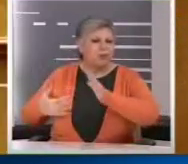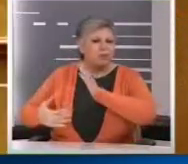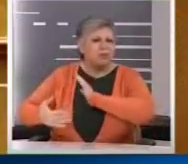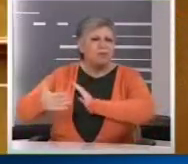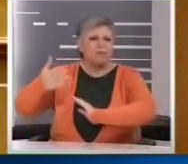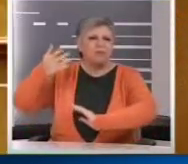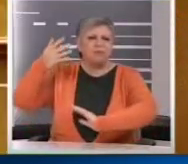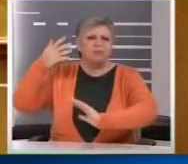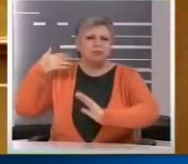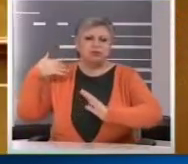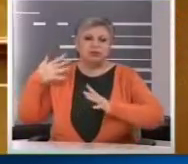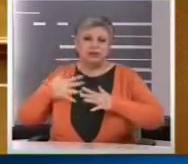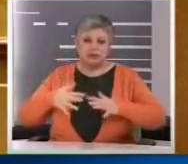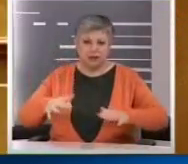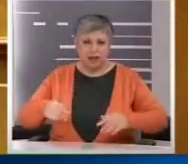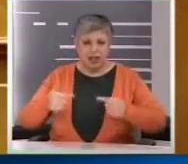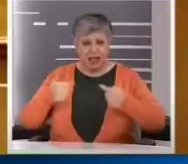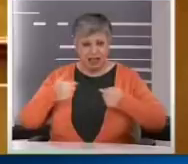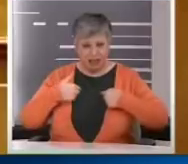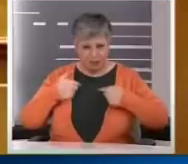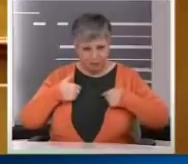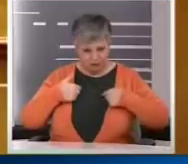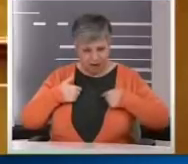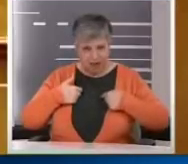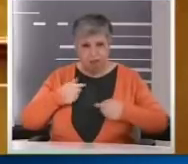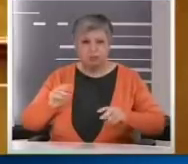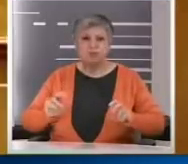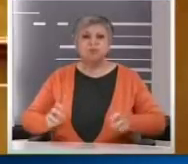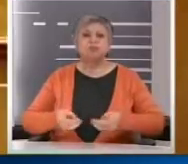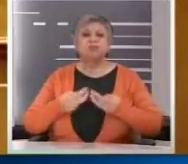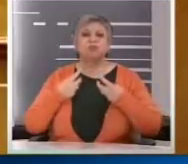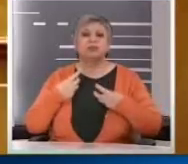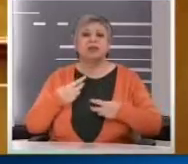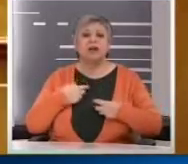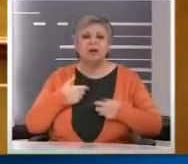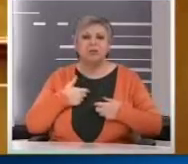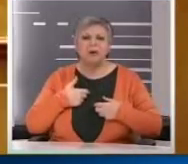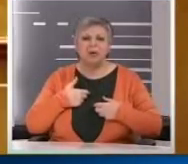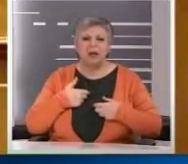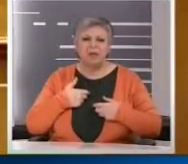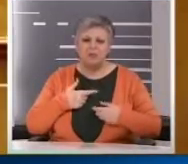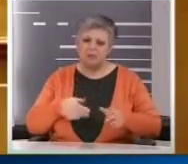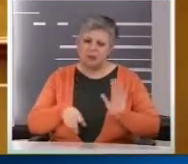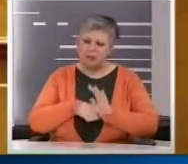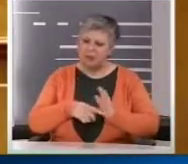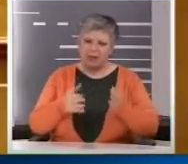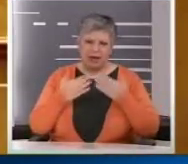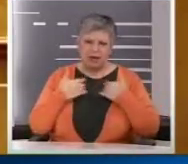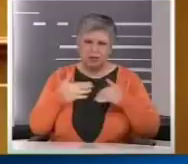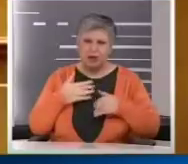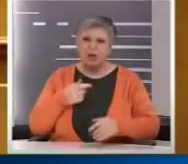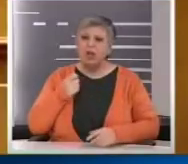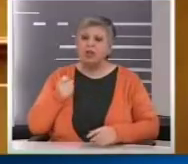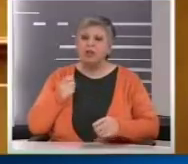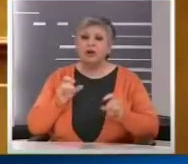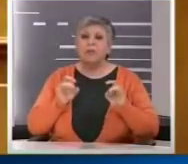10 γενιές καθέτος, δεν μας βρίχνετε πουθενά. Για δεν χρωστάμε πουθενά. Πάρτε το χαμπάρι. Ένα τούνελ